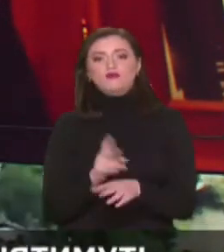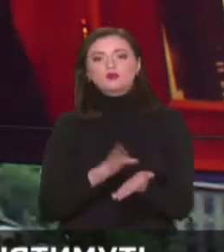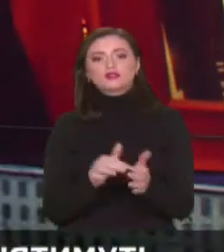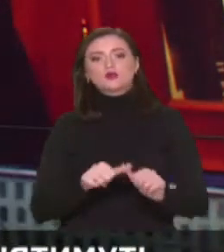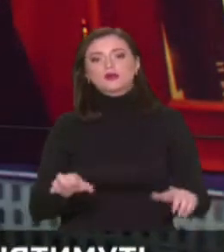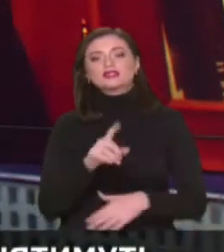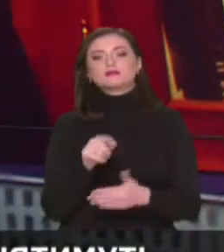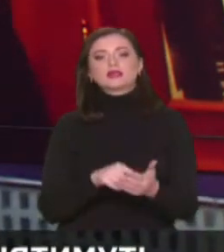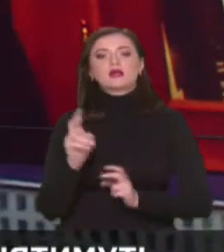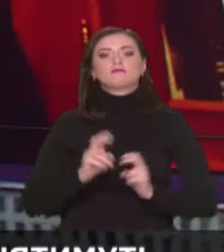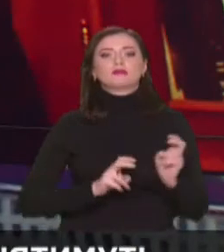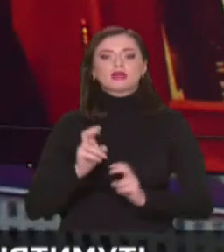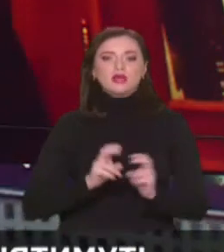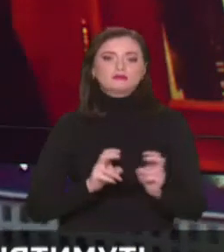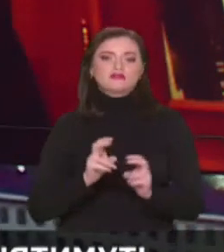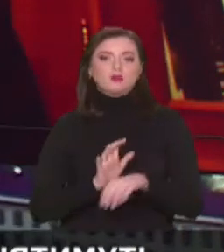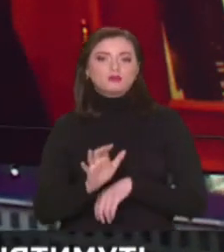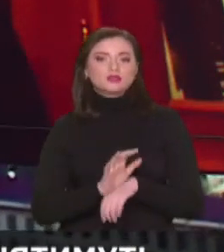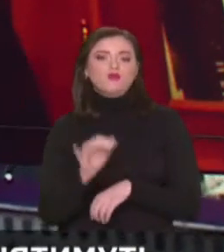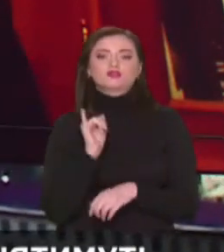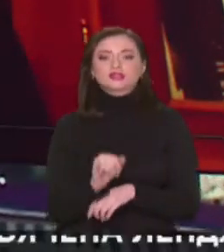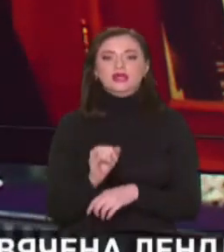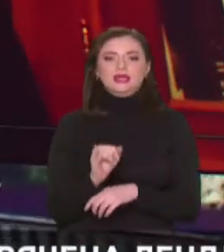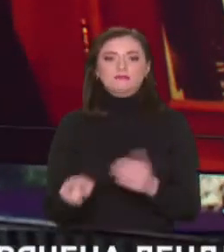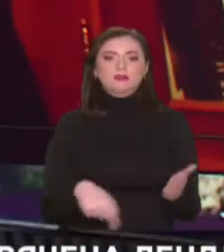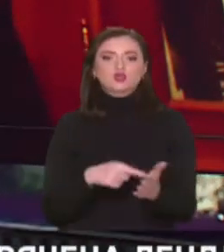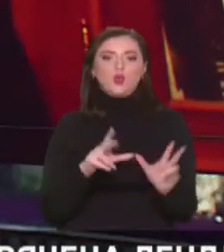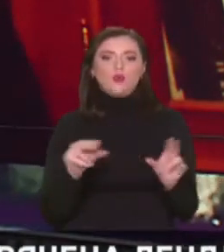комісії з питань підприємництва, промисловості та міського благоустрою. Дякуємо вам.